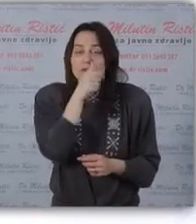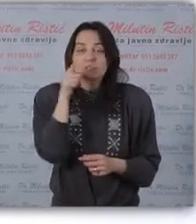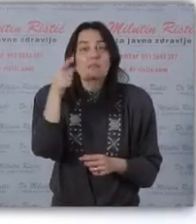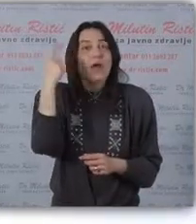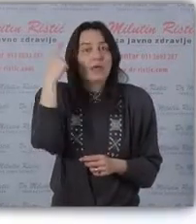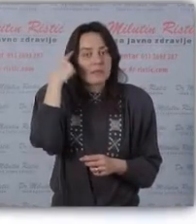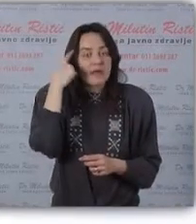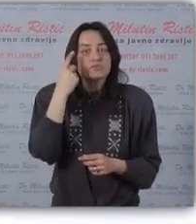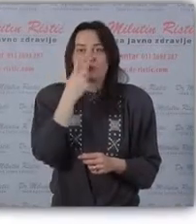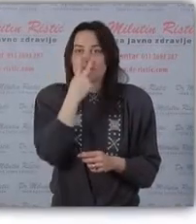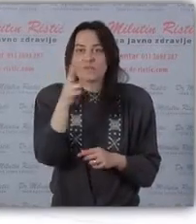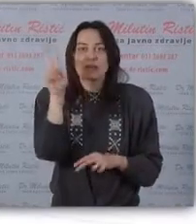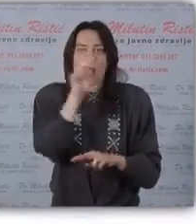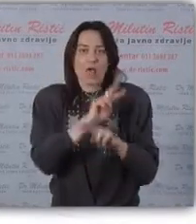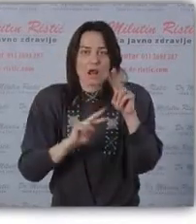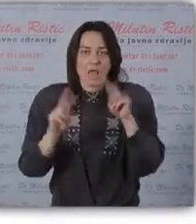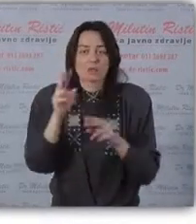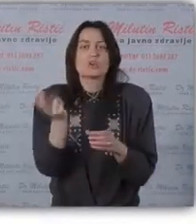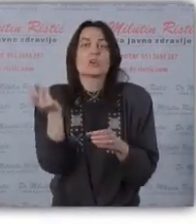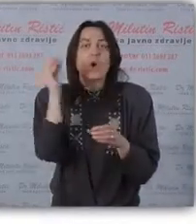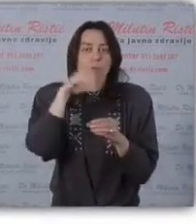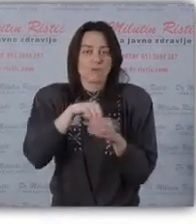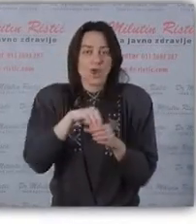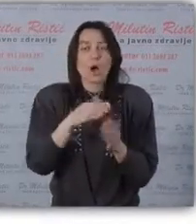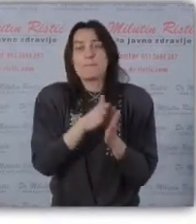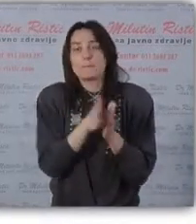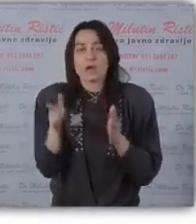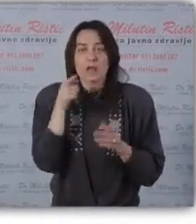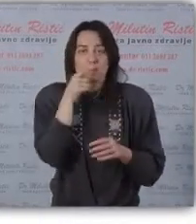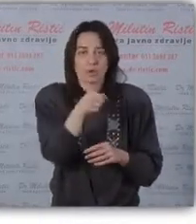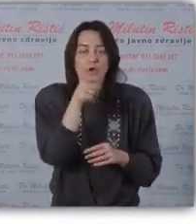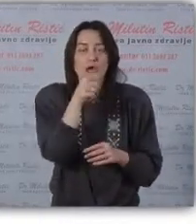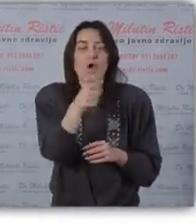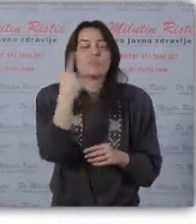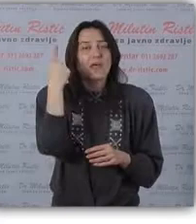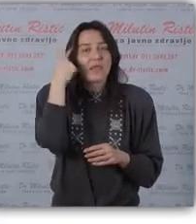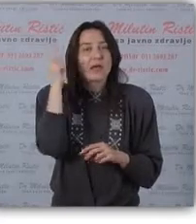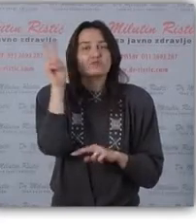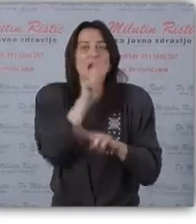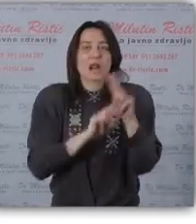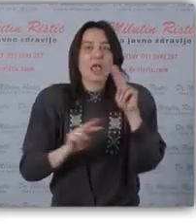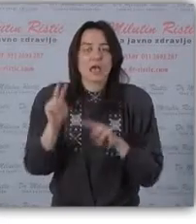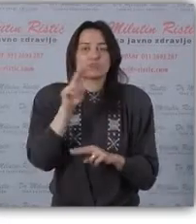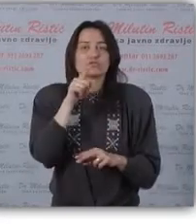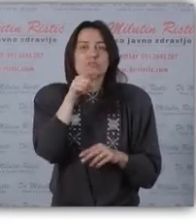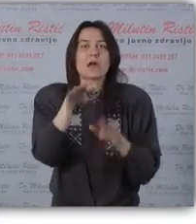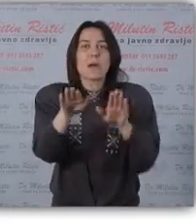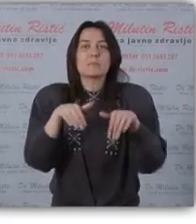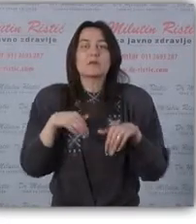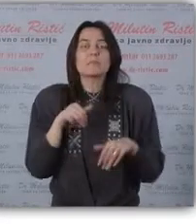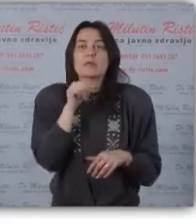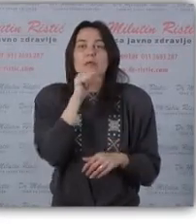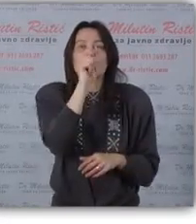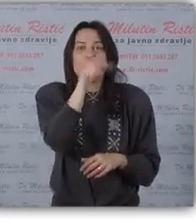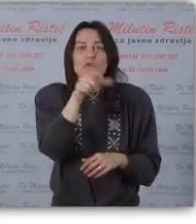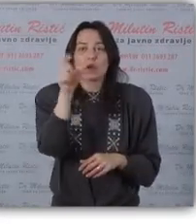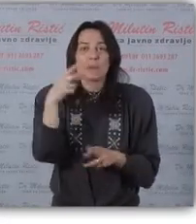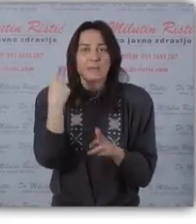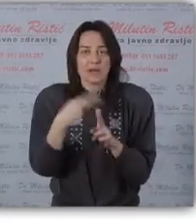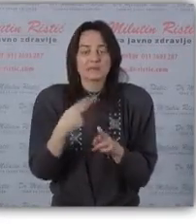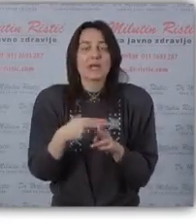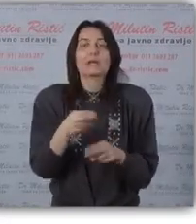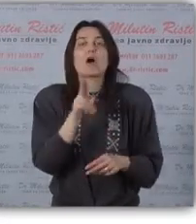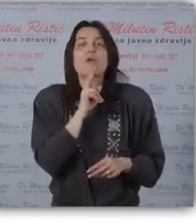dobro što se taj način i vid lečenja uveo. Pored toga, ovaj način lečenja se primenjuje i